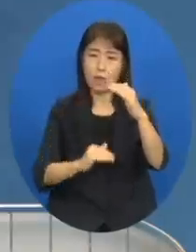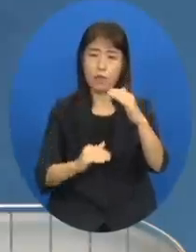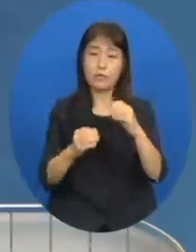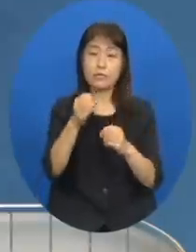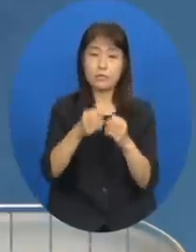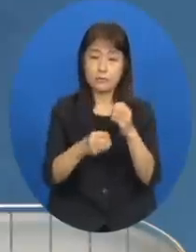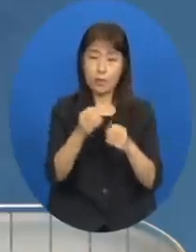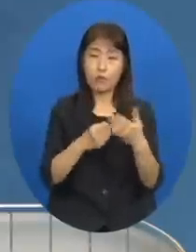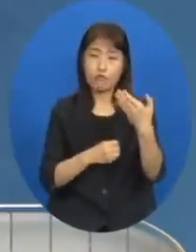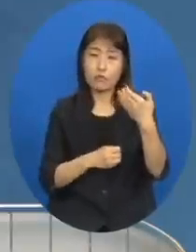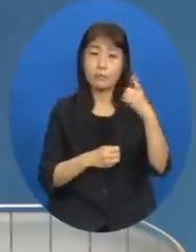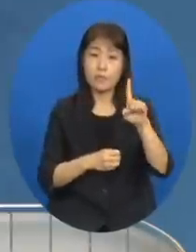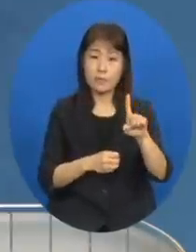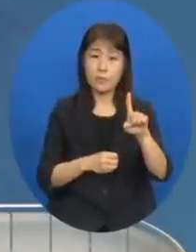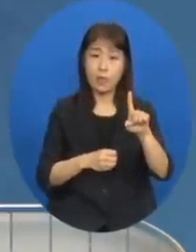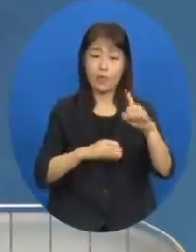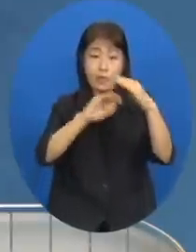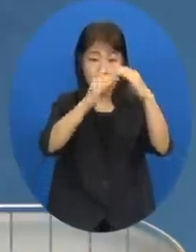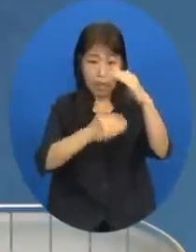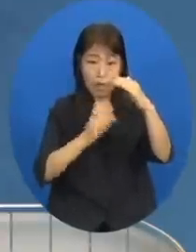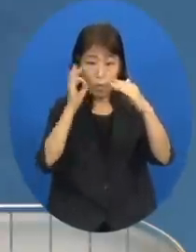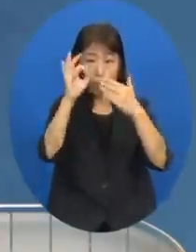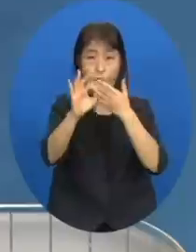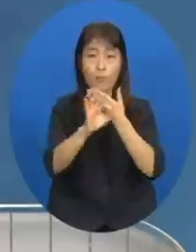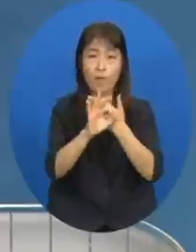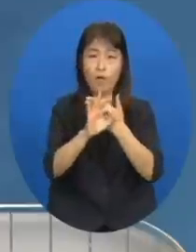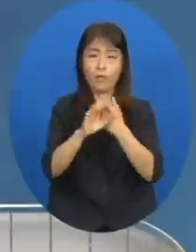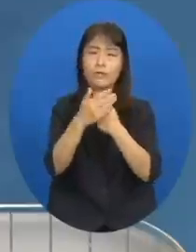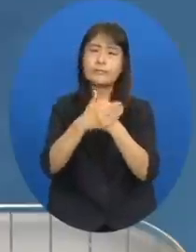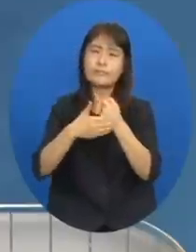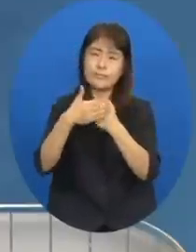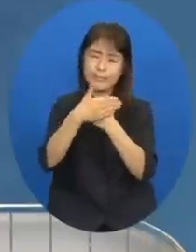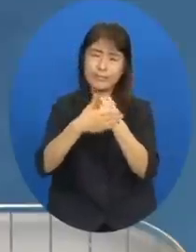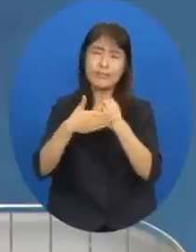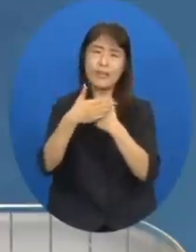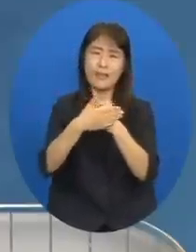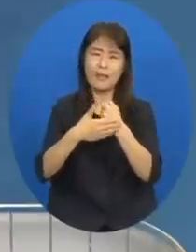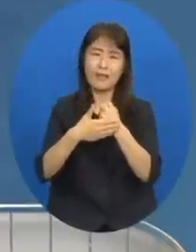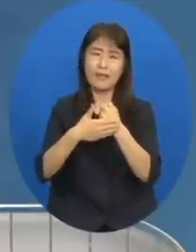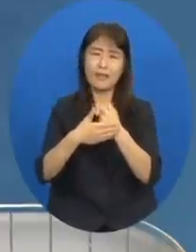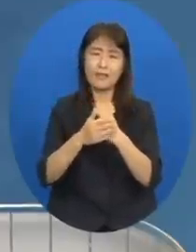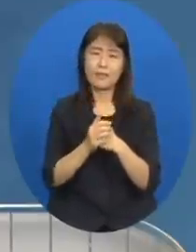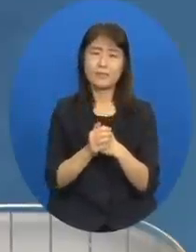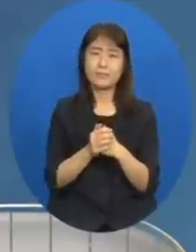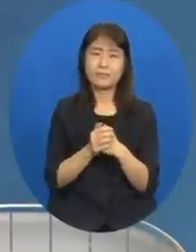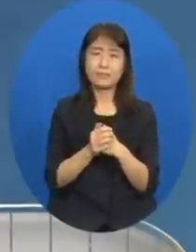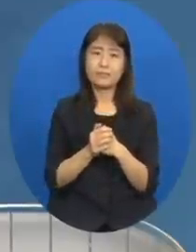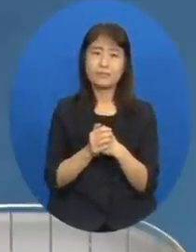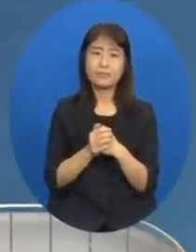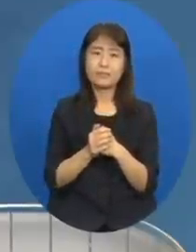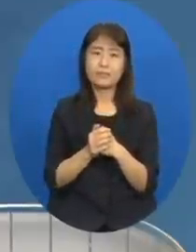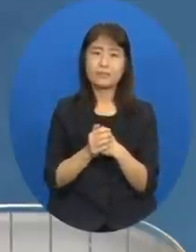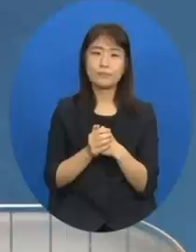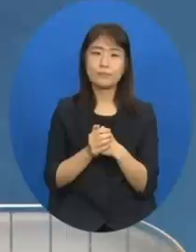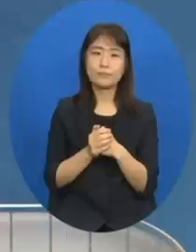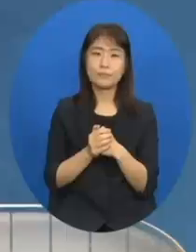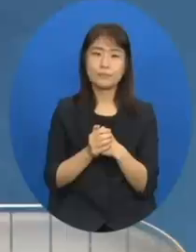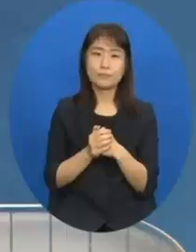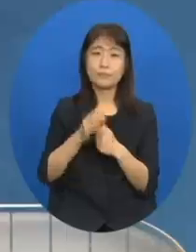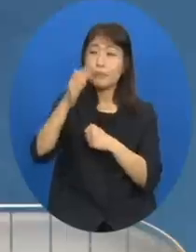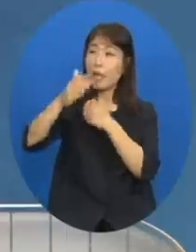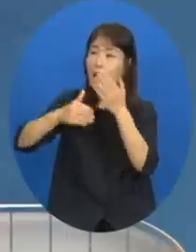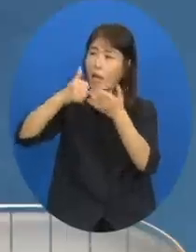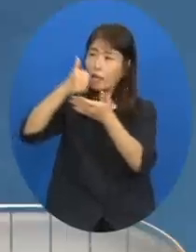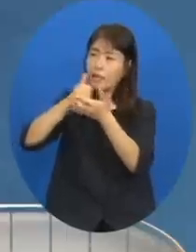보면 참 놀라운 은혜의 말씀이 나옵니다 하나님 사랑하는 하나님의